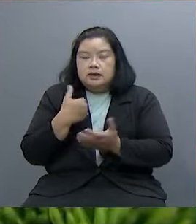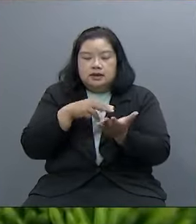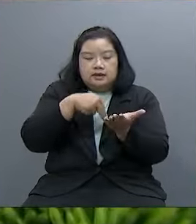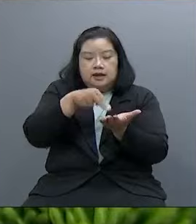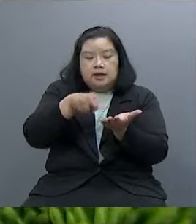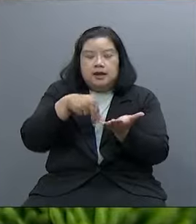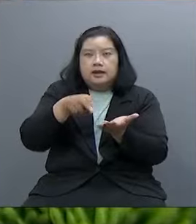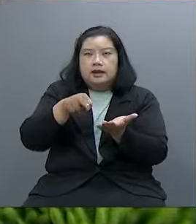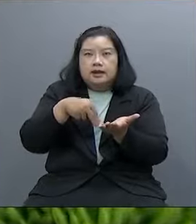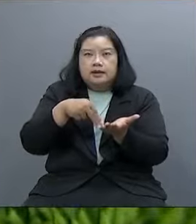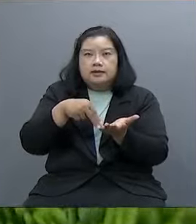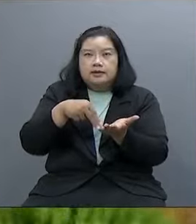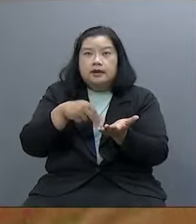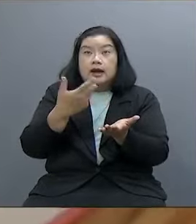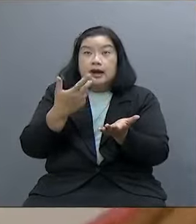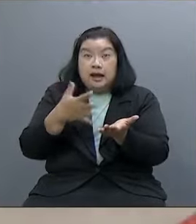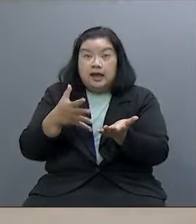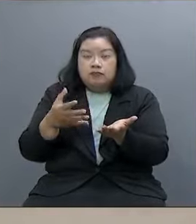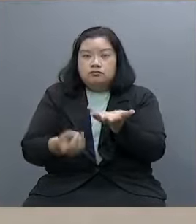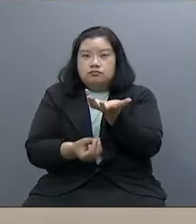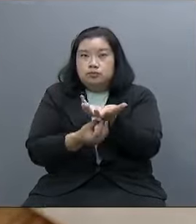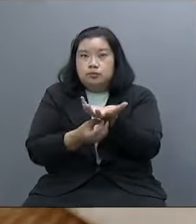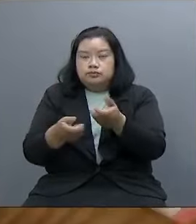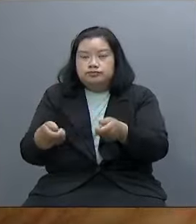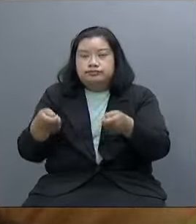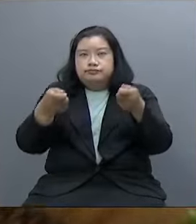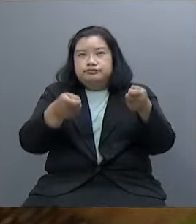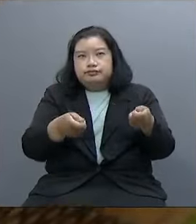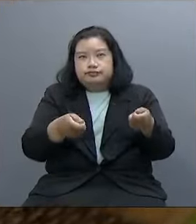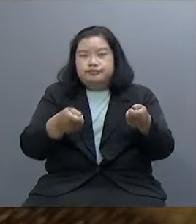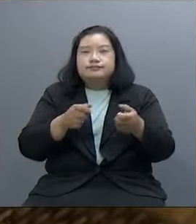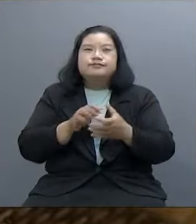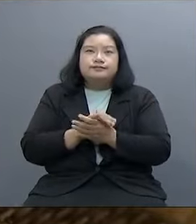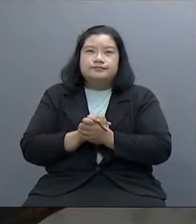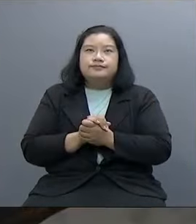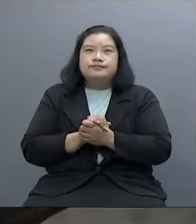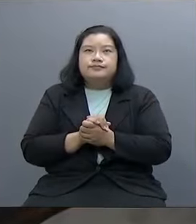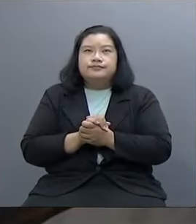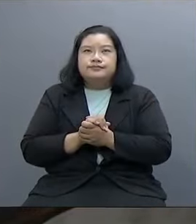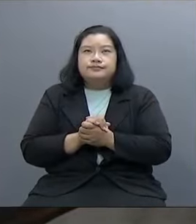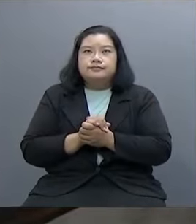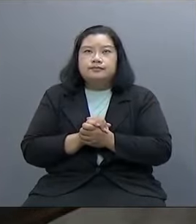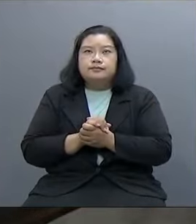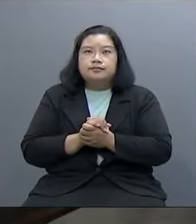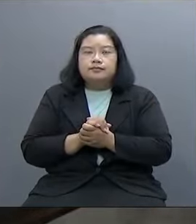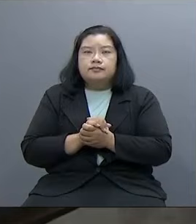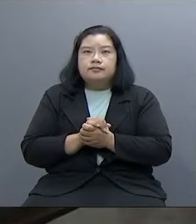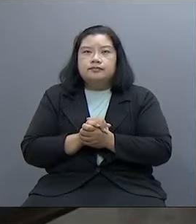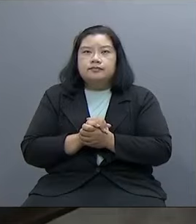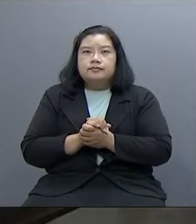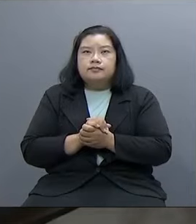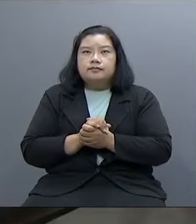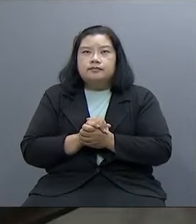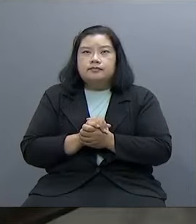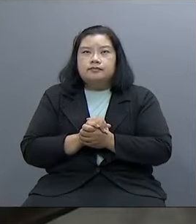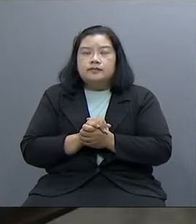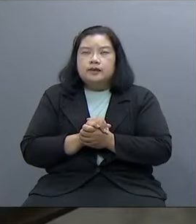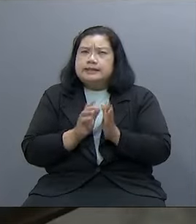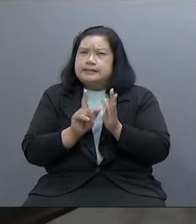พอน้ำเดือดจัดแล้วนะคะเราก็ยกรังถึงตั้งเลยค่ะใช ช้เวลานึ่งประมาณ10นาที